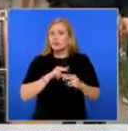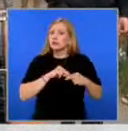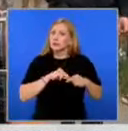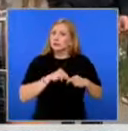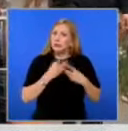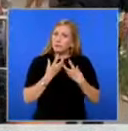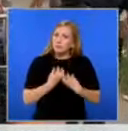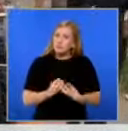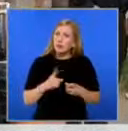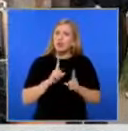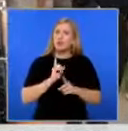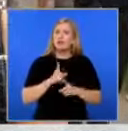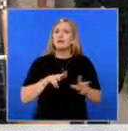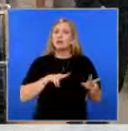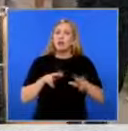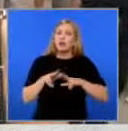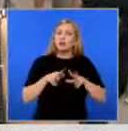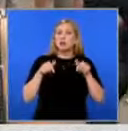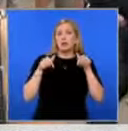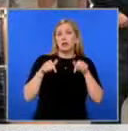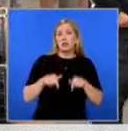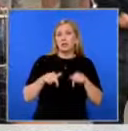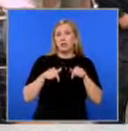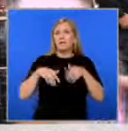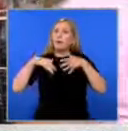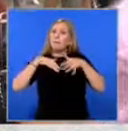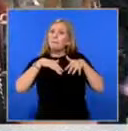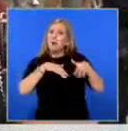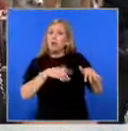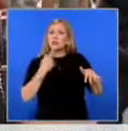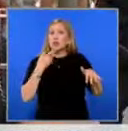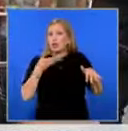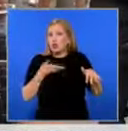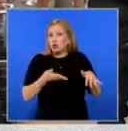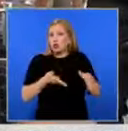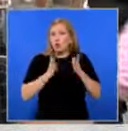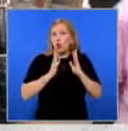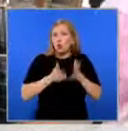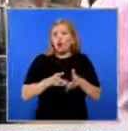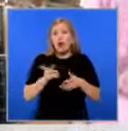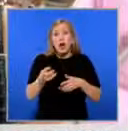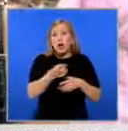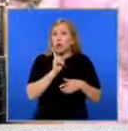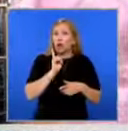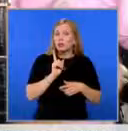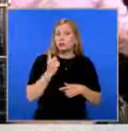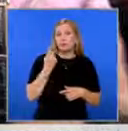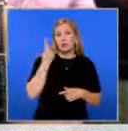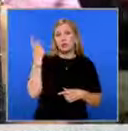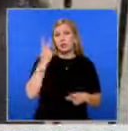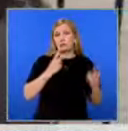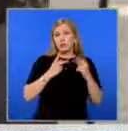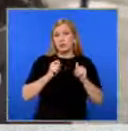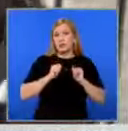се налага да организираме такива походи за нещо лошо а хората сами да разберат че трябва да се пазим